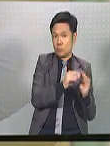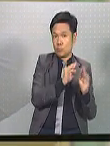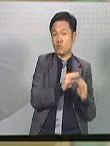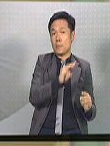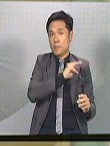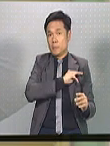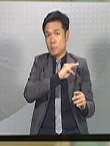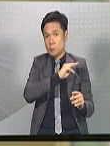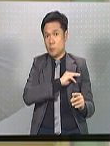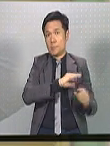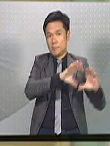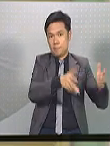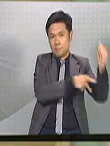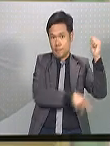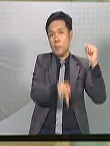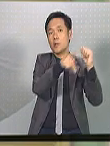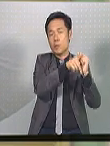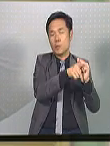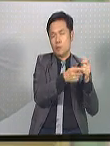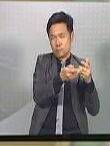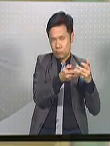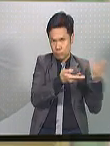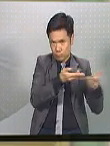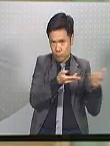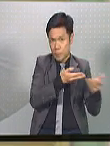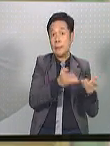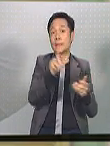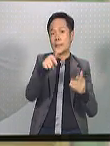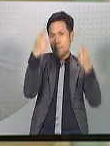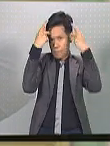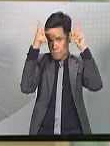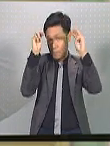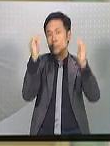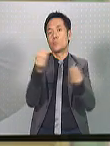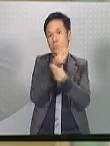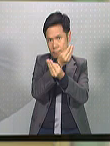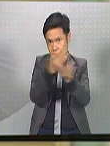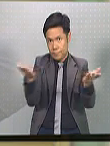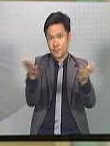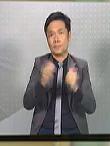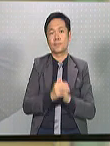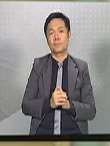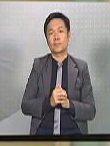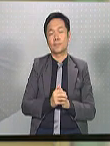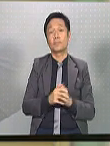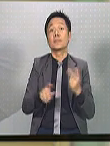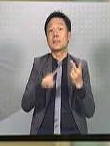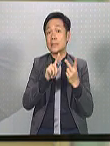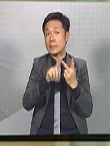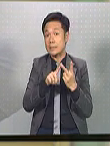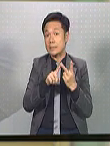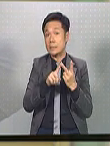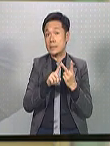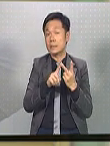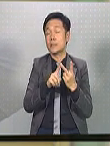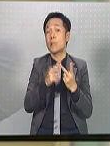akan ada sedikit promo akan ada pengumuman oleh Perdana Menteri jadi cuma yang kawasan berisi kau tinggi